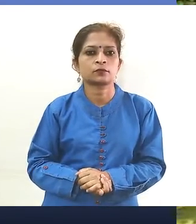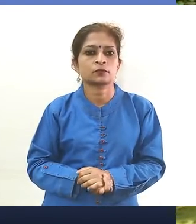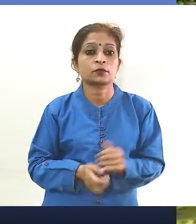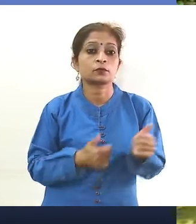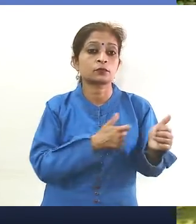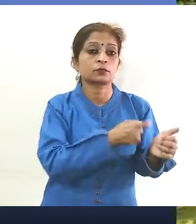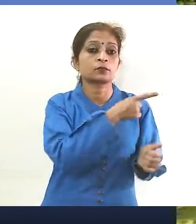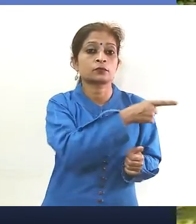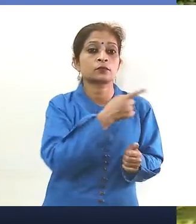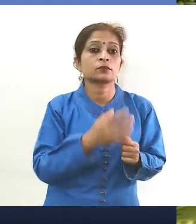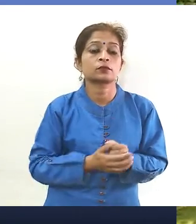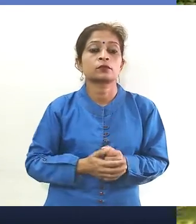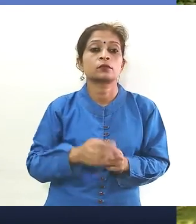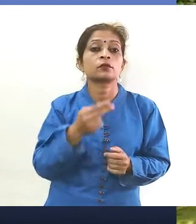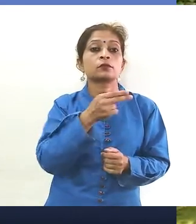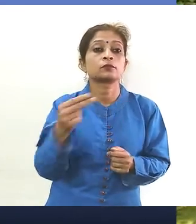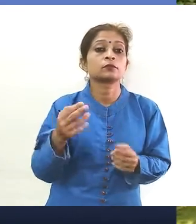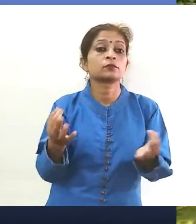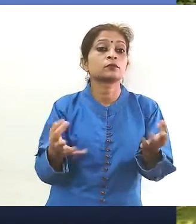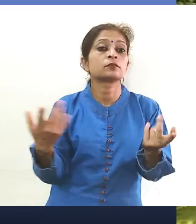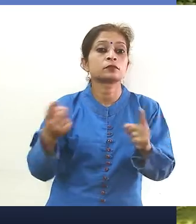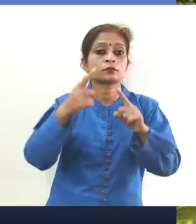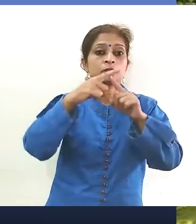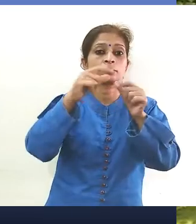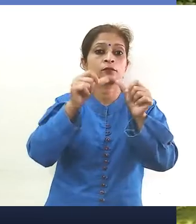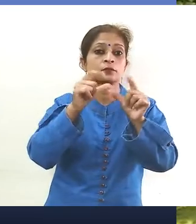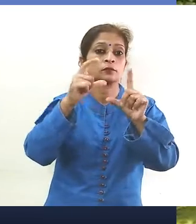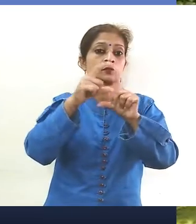ताड़ासन, तिलक ताड़ासन,